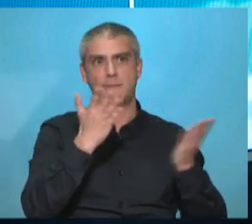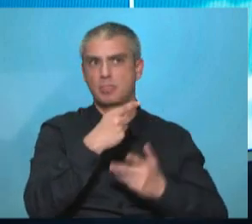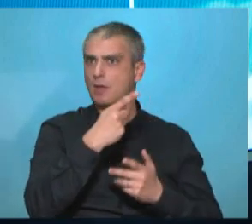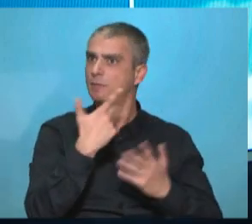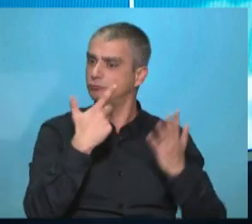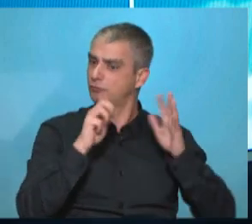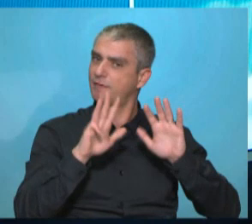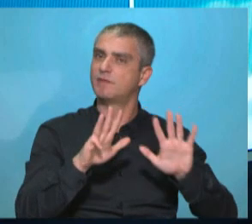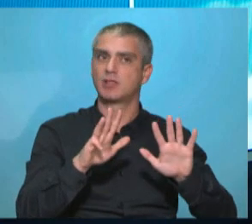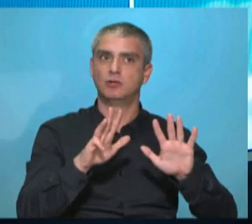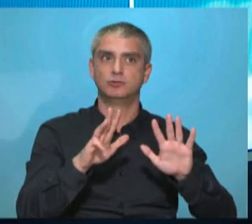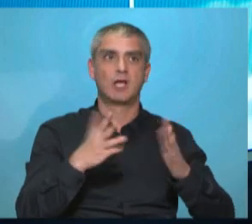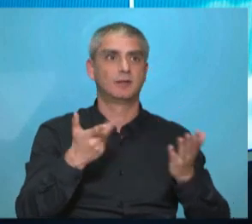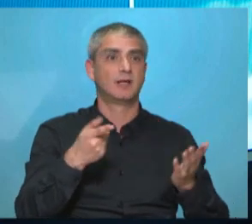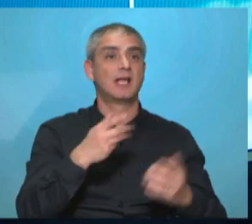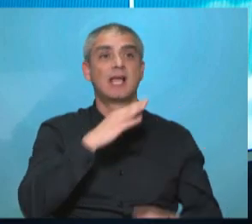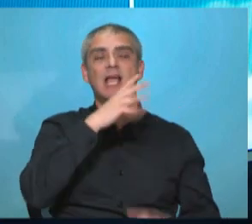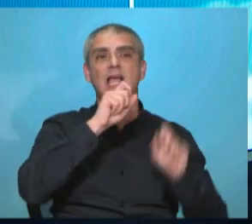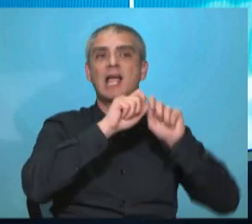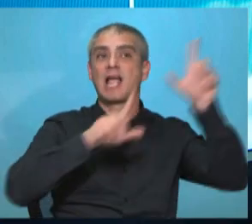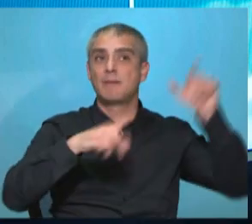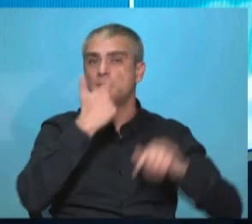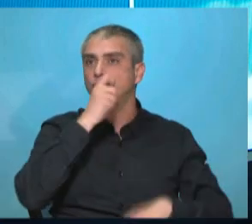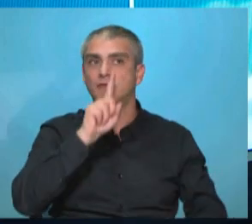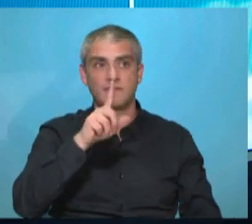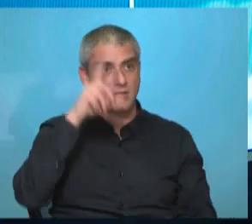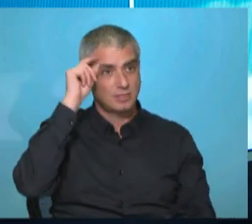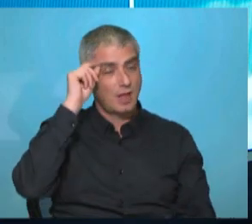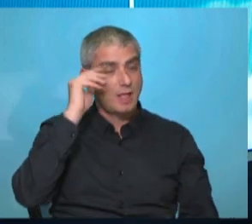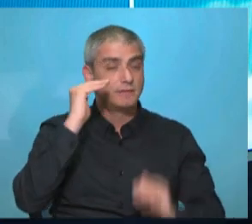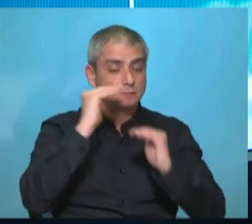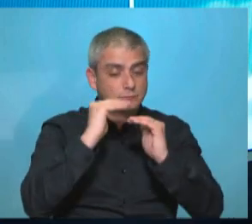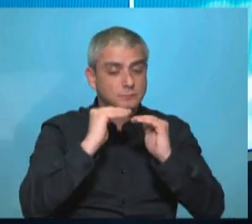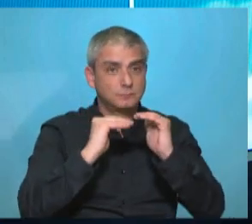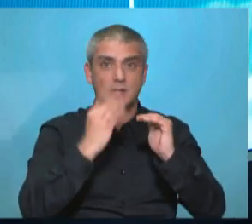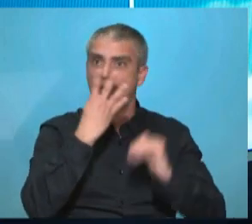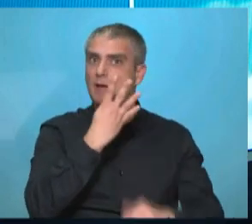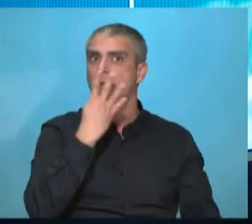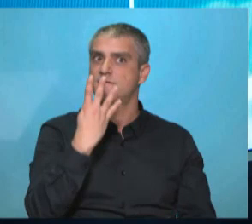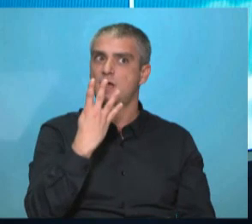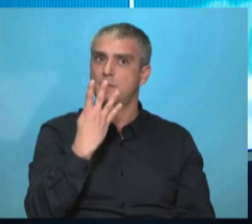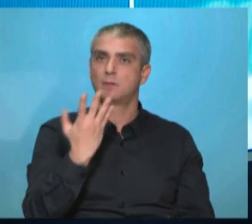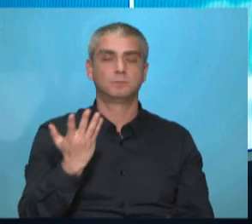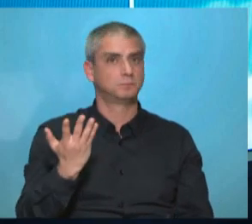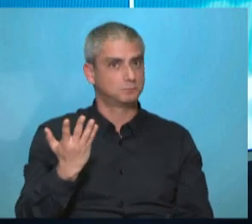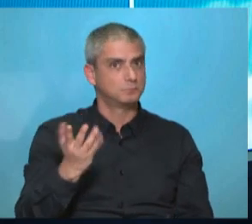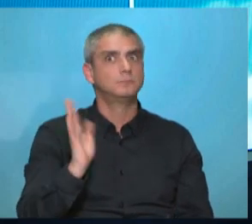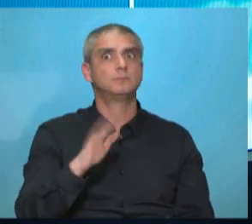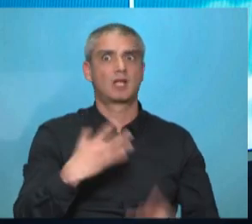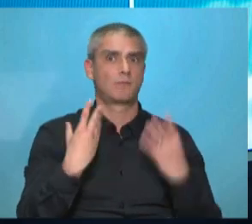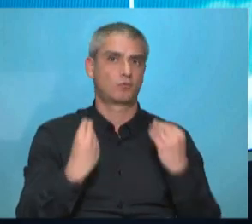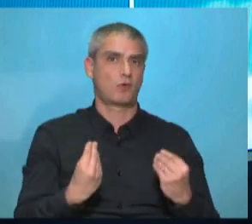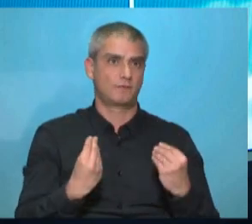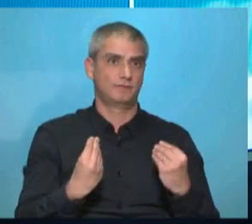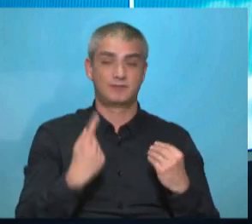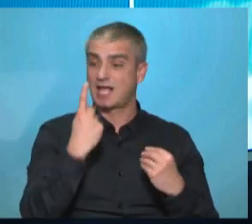יפות 79 מילימטרים, כרמיאל 71, תל אביב מדשדשת מאחור עם 44 מילימטרים, זה גם טוב. האמת